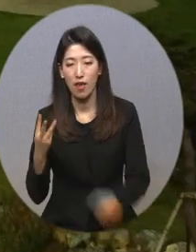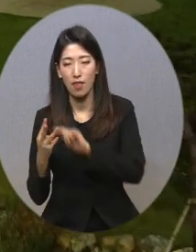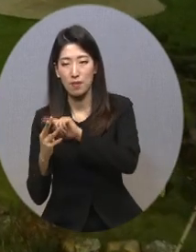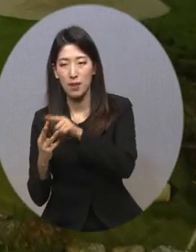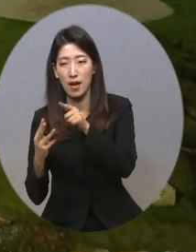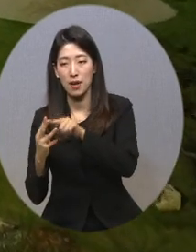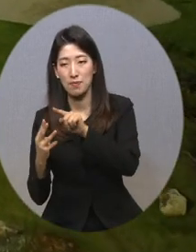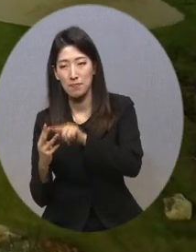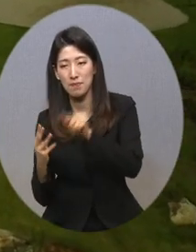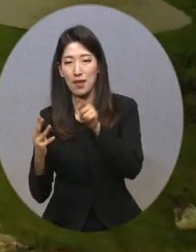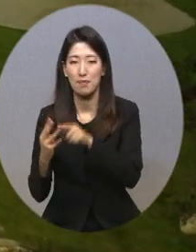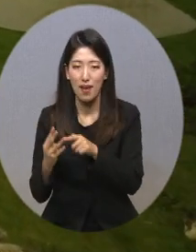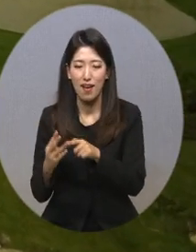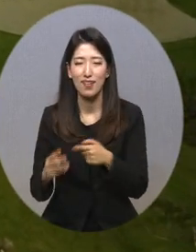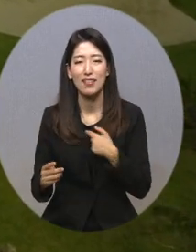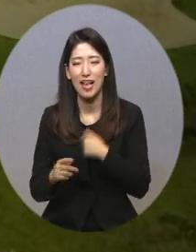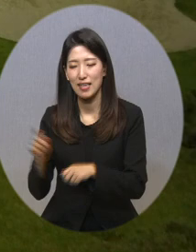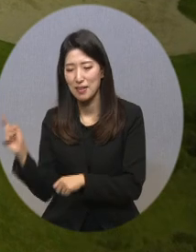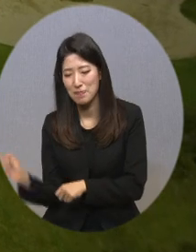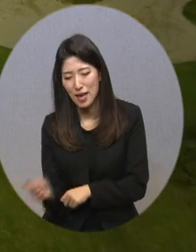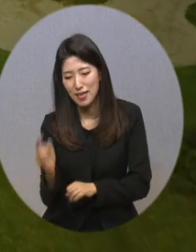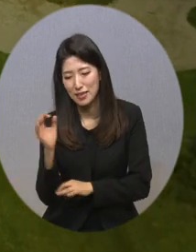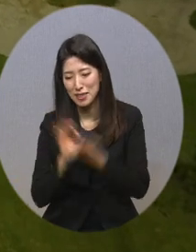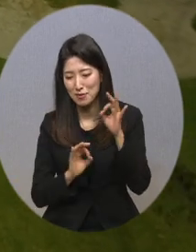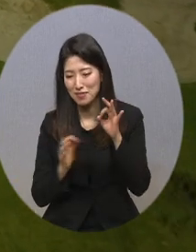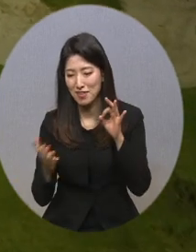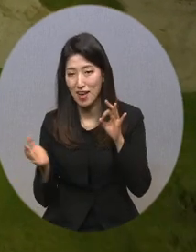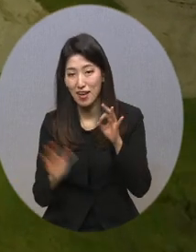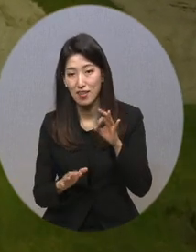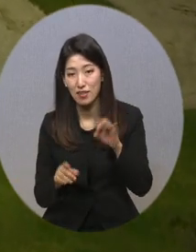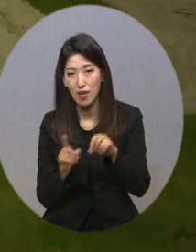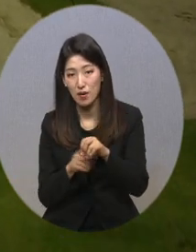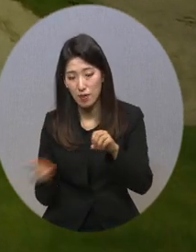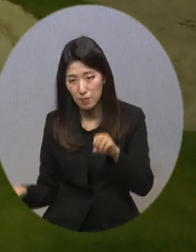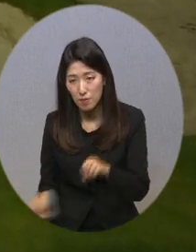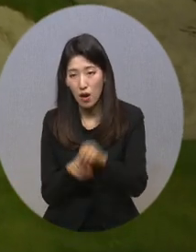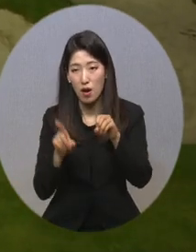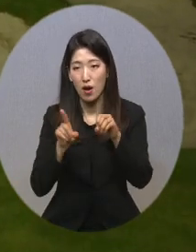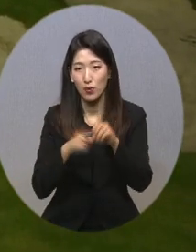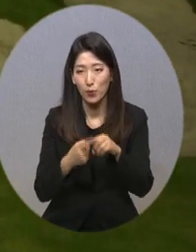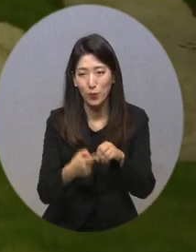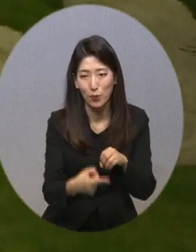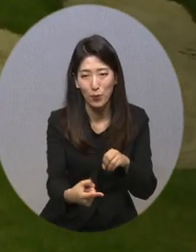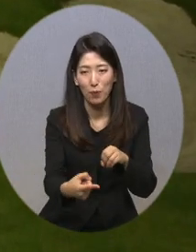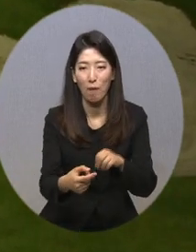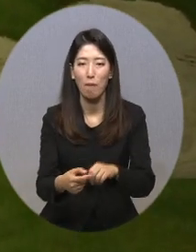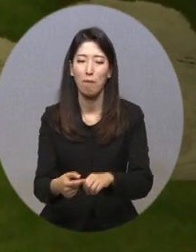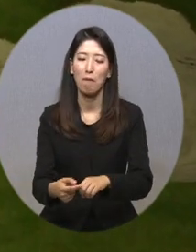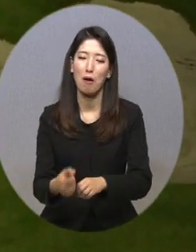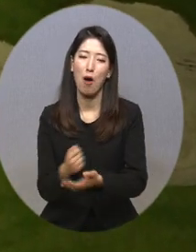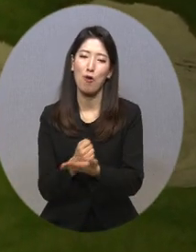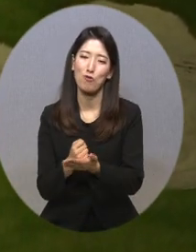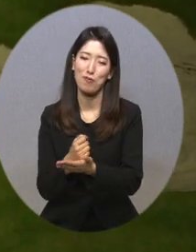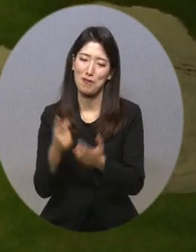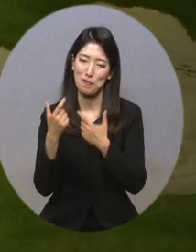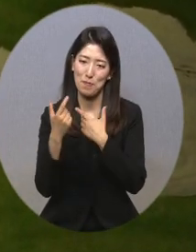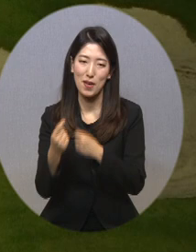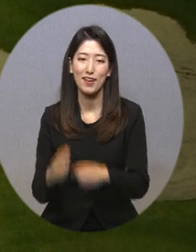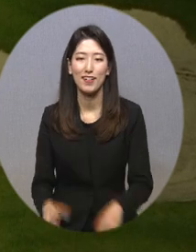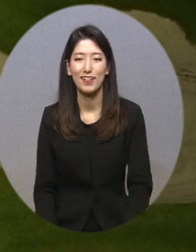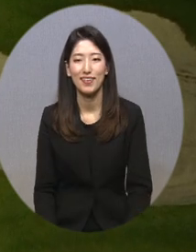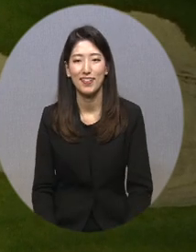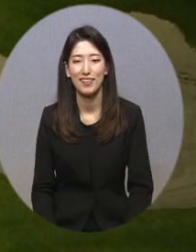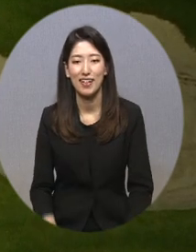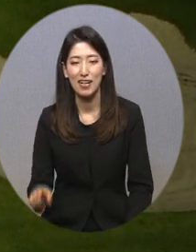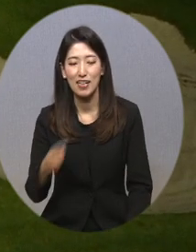쳤는데, 나는. 근데 너는. 와, 가서 이게, 봐야지. 그러니까 미스샷이었는데 나쁘지 않아. 결과가? 좋아. 아, 좋아. 좋아. 아, 저거